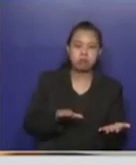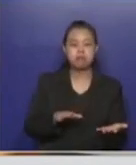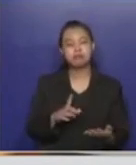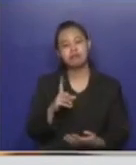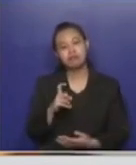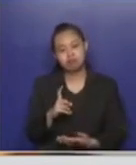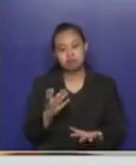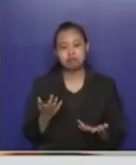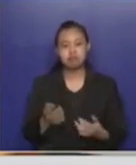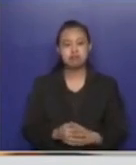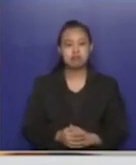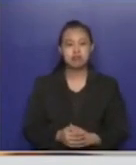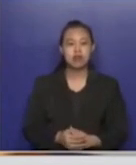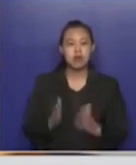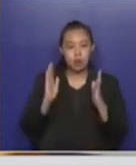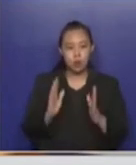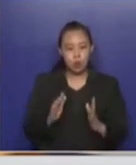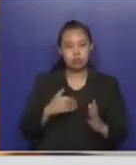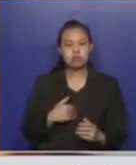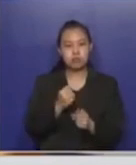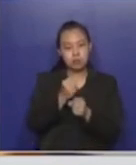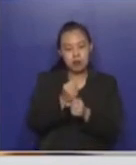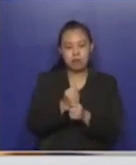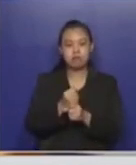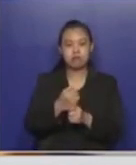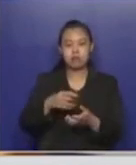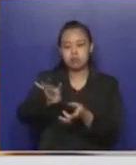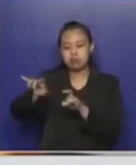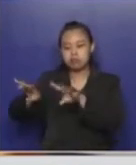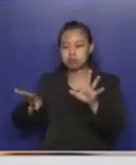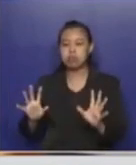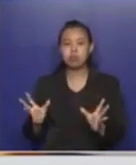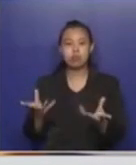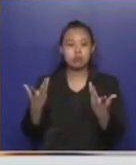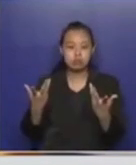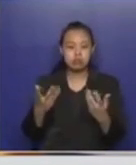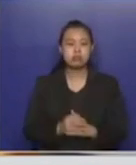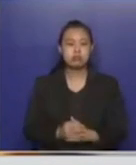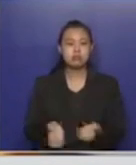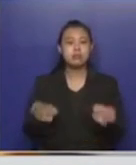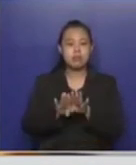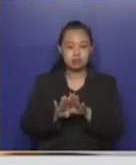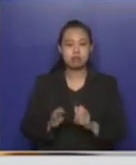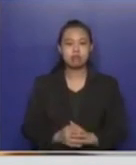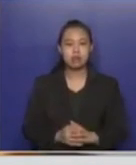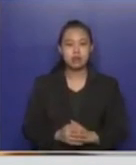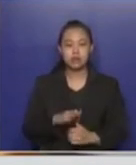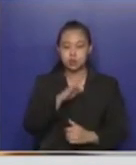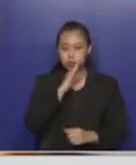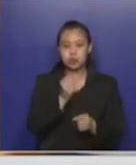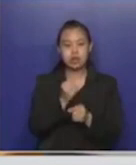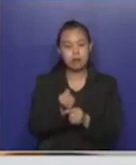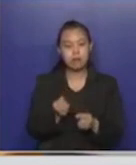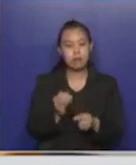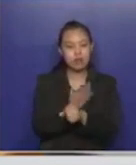คะและเขาต้องเลย์ออฟพนักงานอีกจำนวนมหาศาลและวิกฤตนี้ถ้ารายย่อยไปไม่รอดหมาย